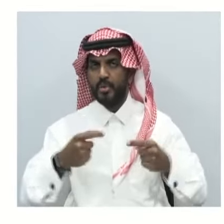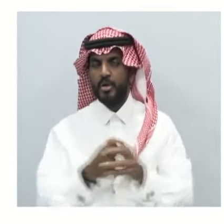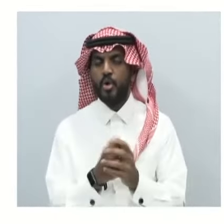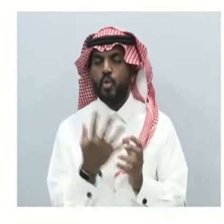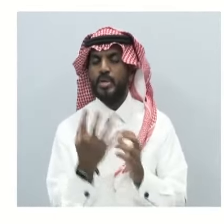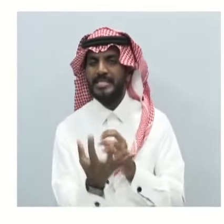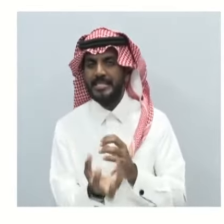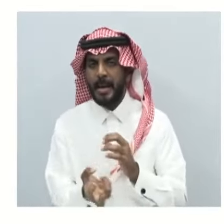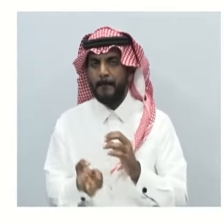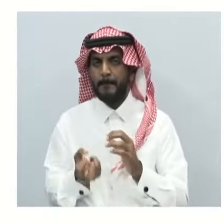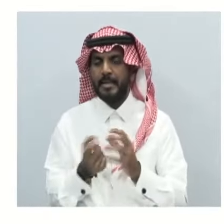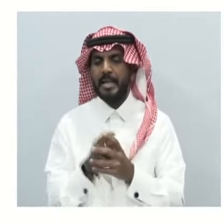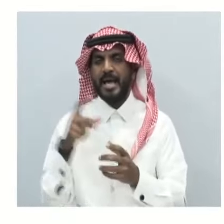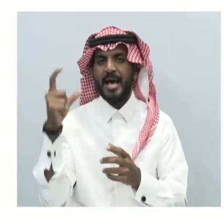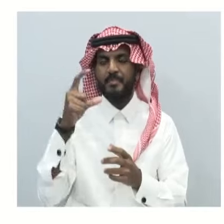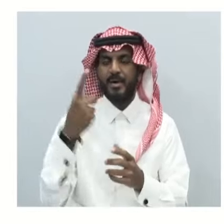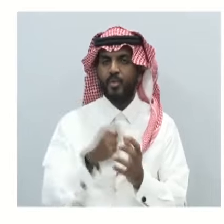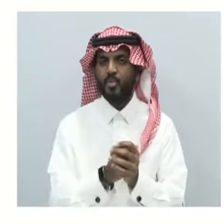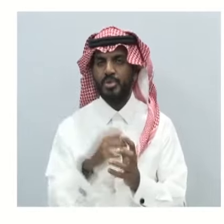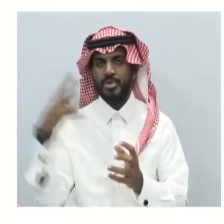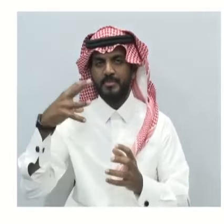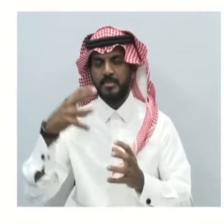سحب جاذبيه القمر والشمس